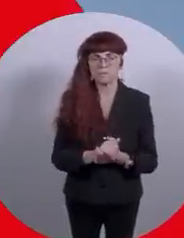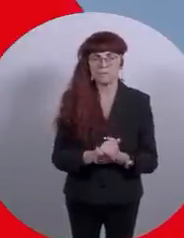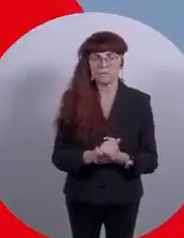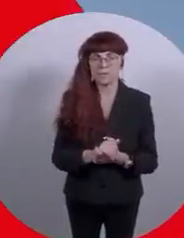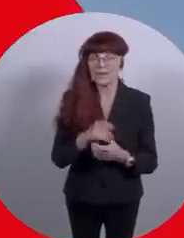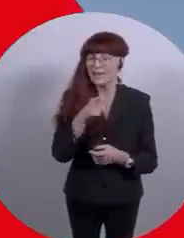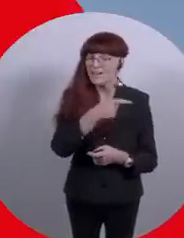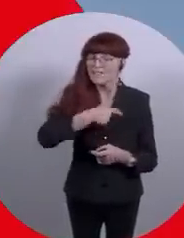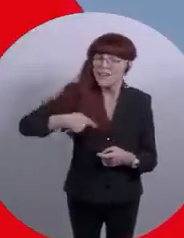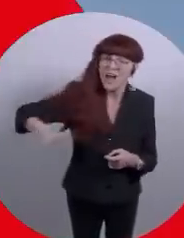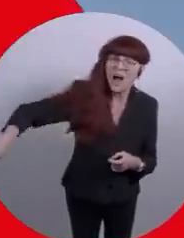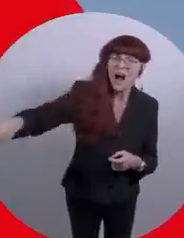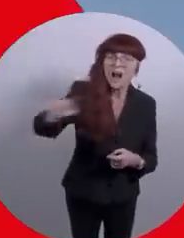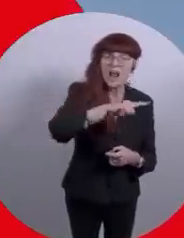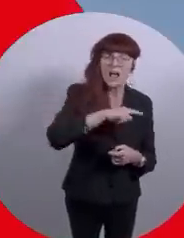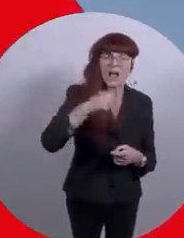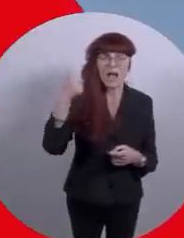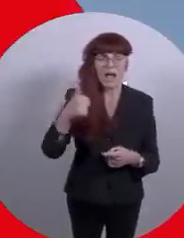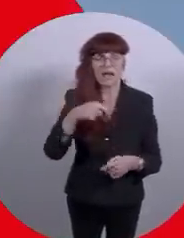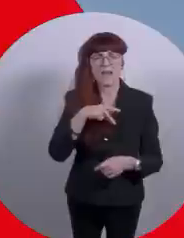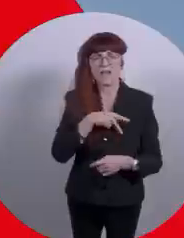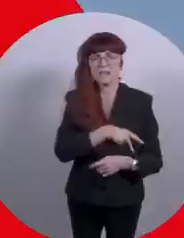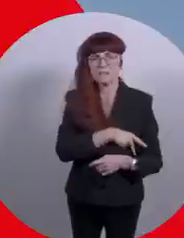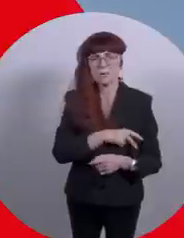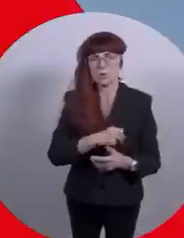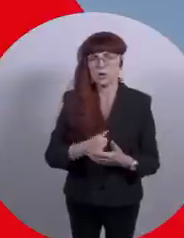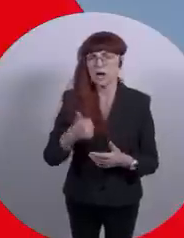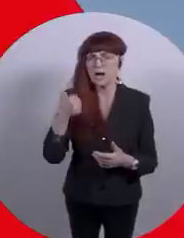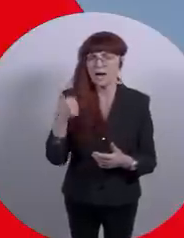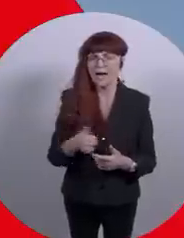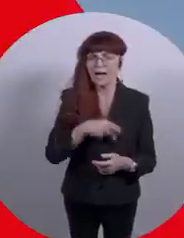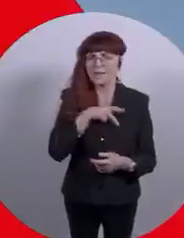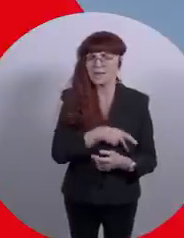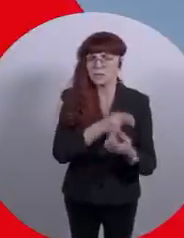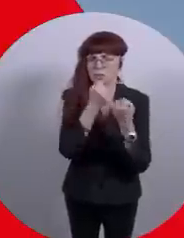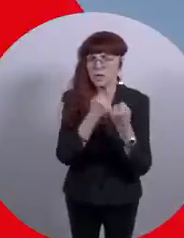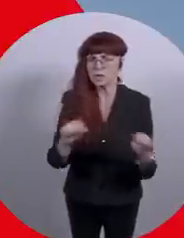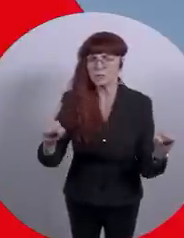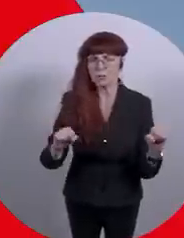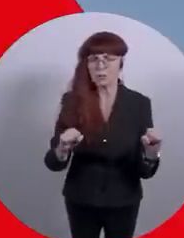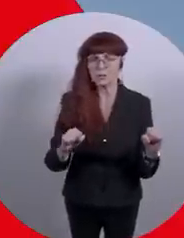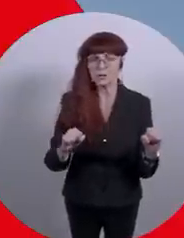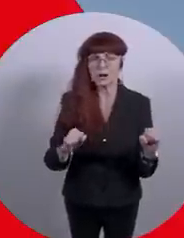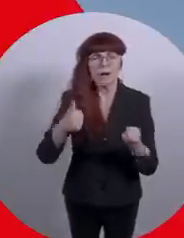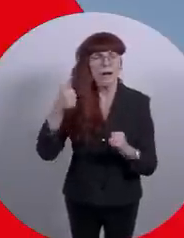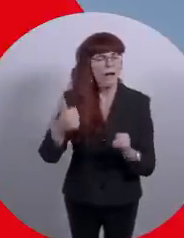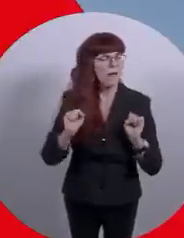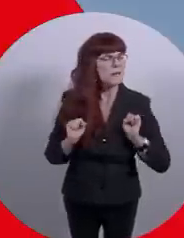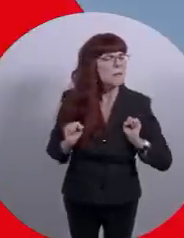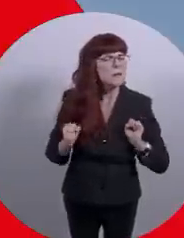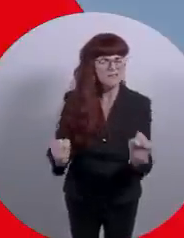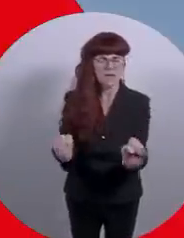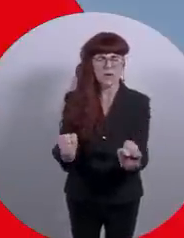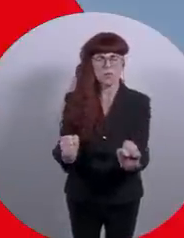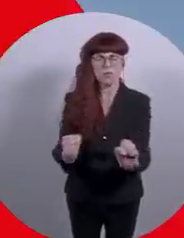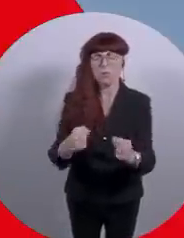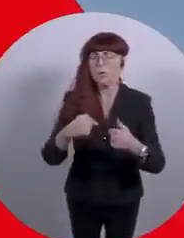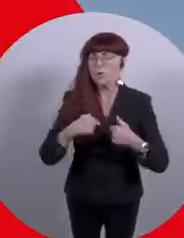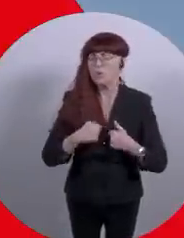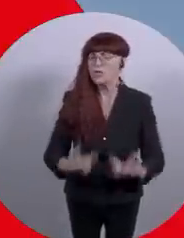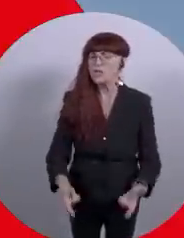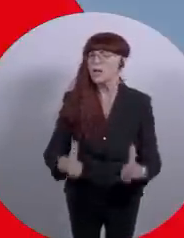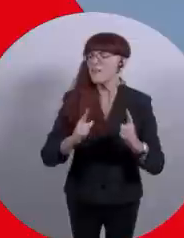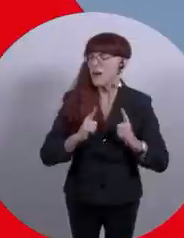wir alle sind eine SPÖ wir sind eine Sozialdemokratie die sind eine Bewegung und ich erwarte von